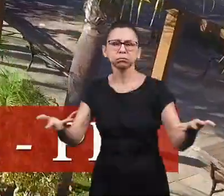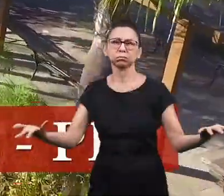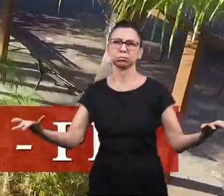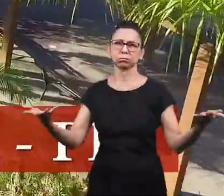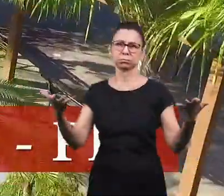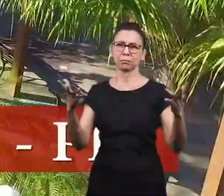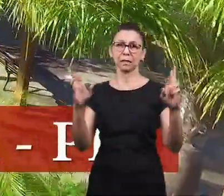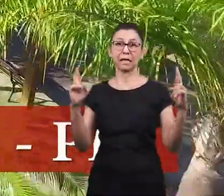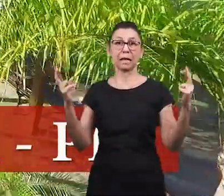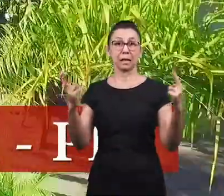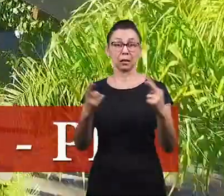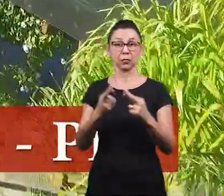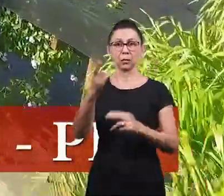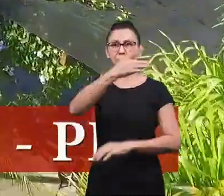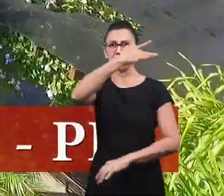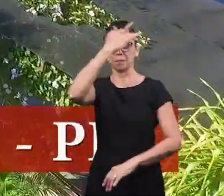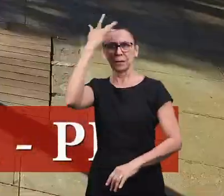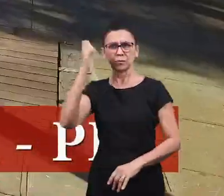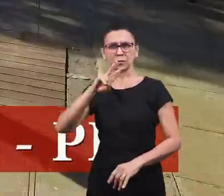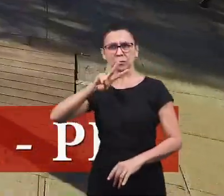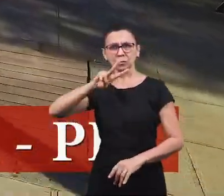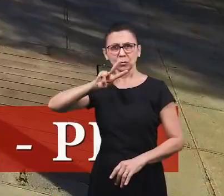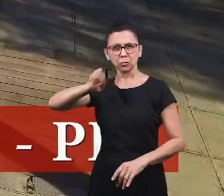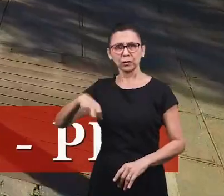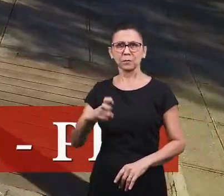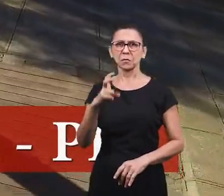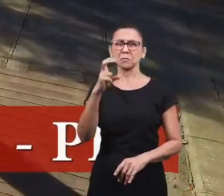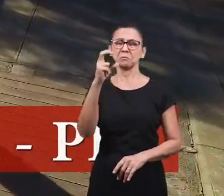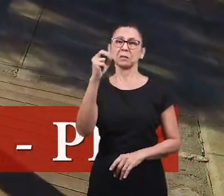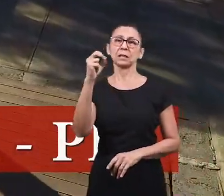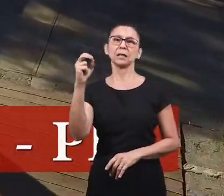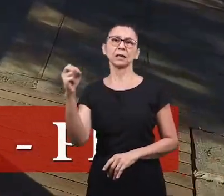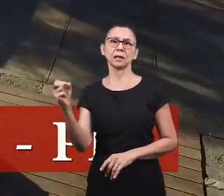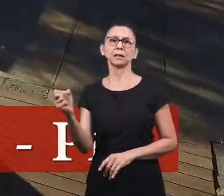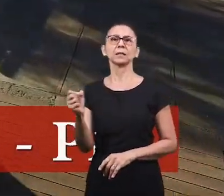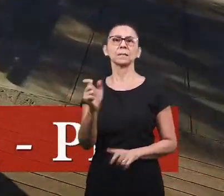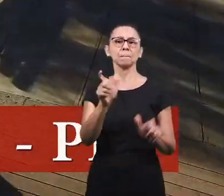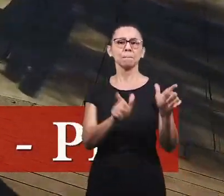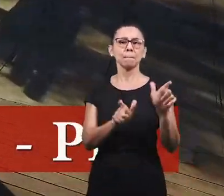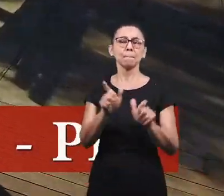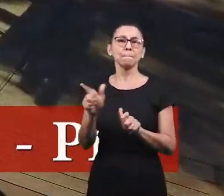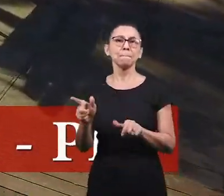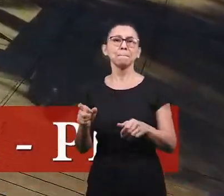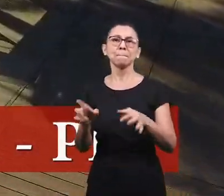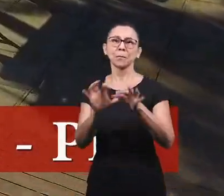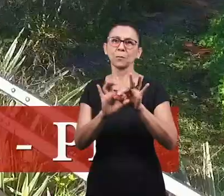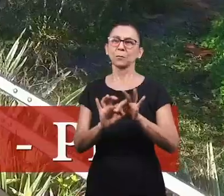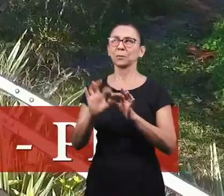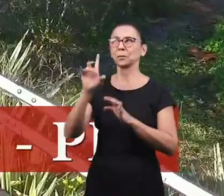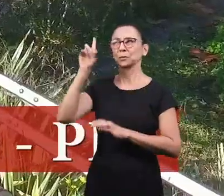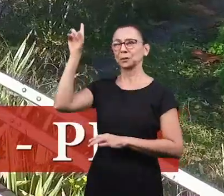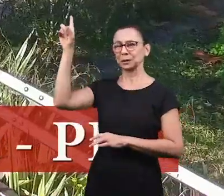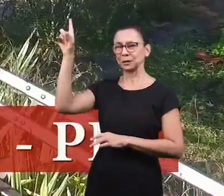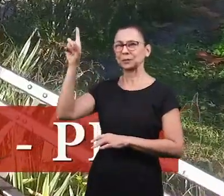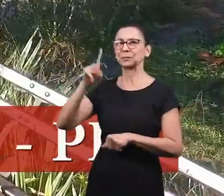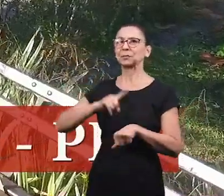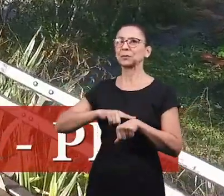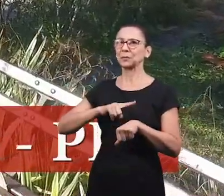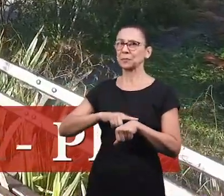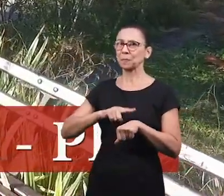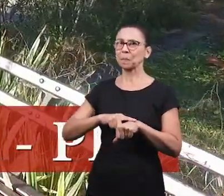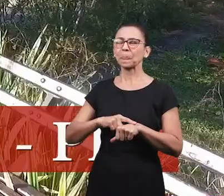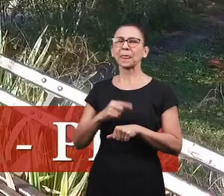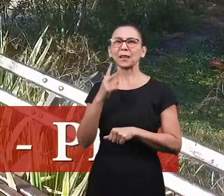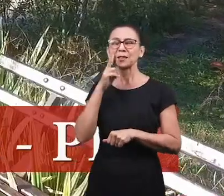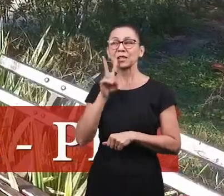permet de recevoir 1200 personnes et dans des événements spéciaux pour vivre des moments de profonde